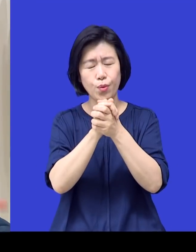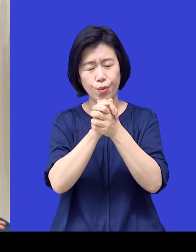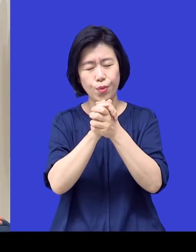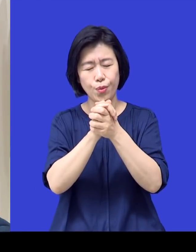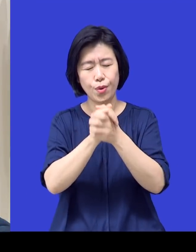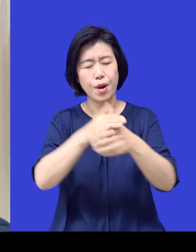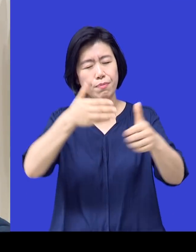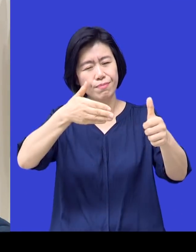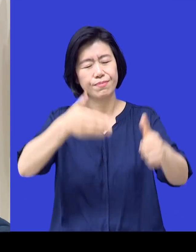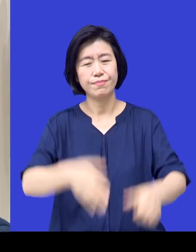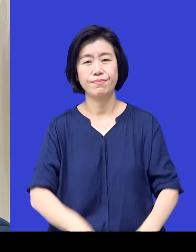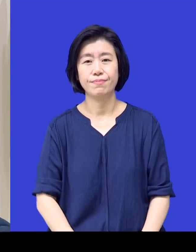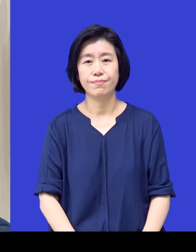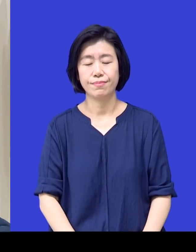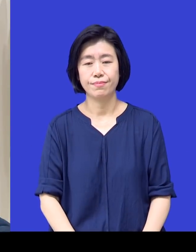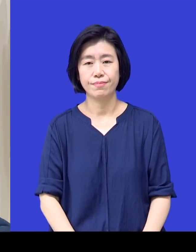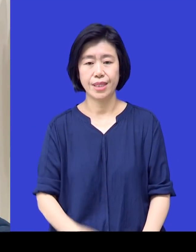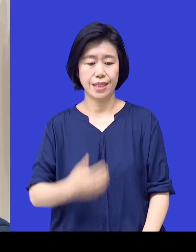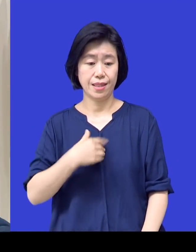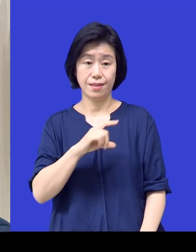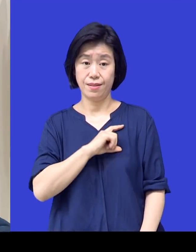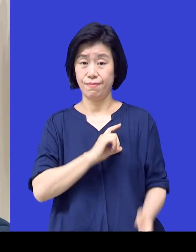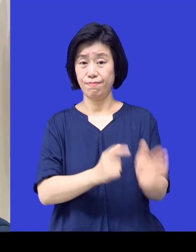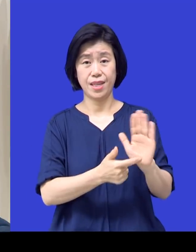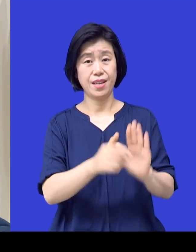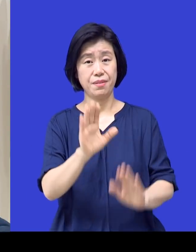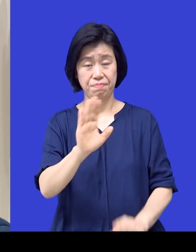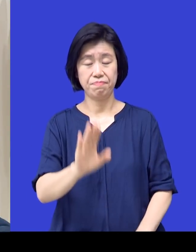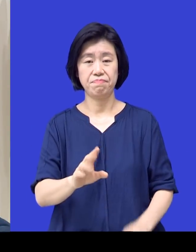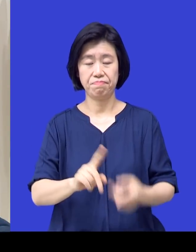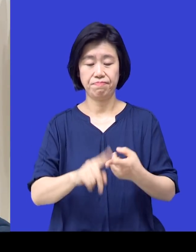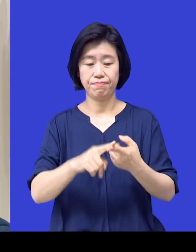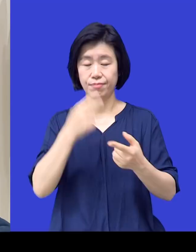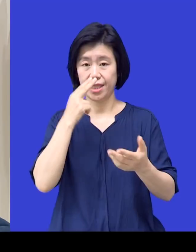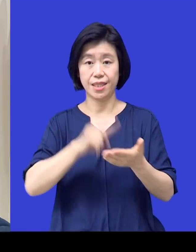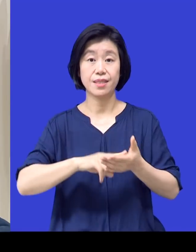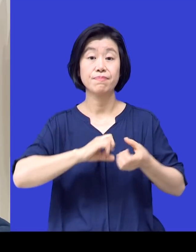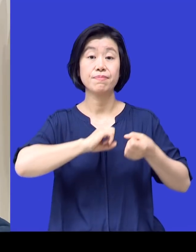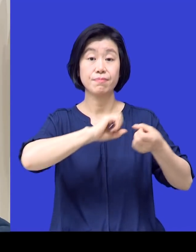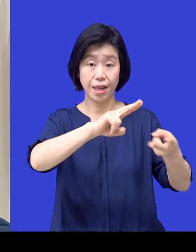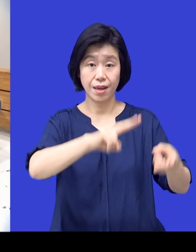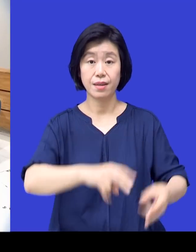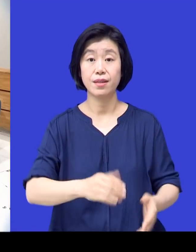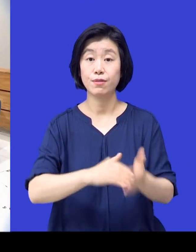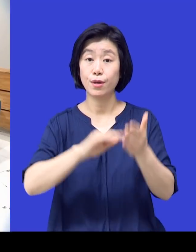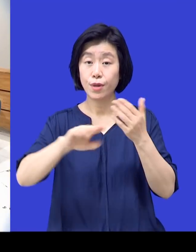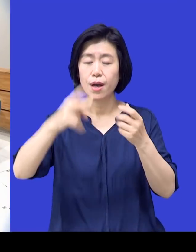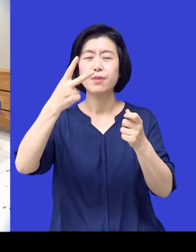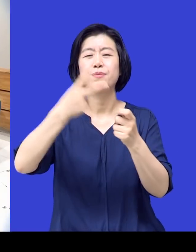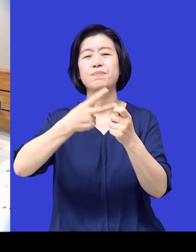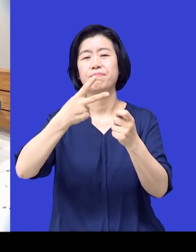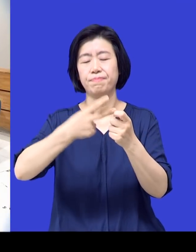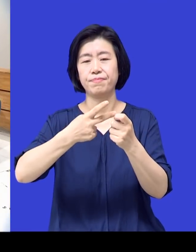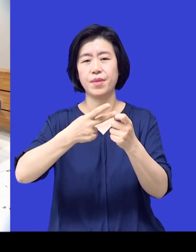편지를 보내고 이름 없이 보내고 네. 나서는 저는 이제 골수이식을 두 번째로 해주게 됐어요.